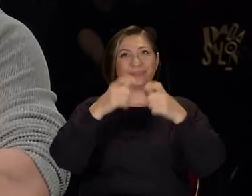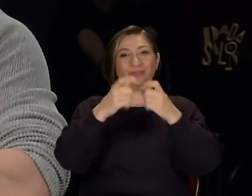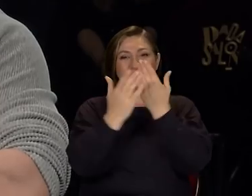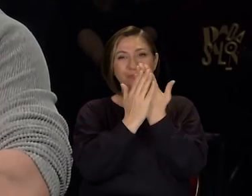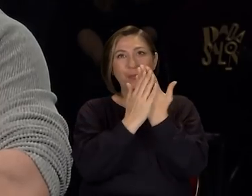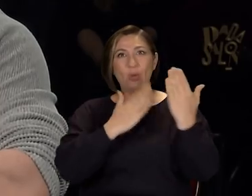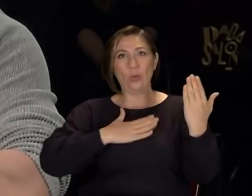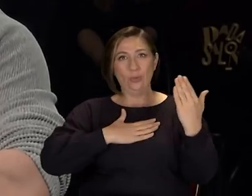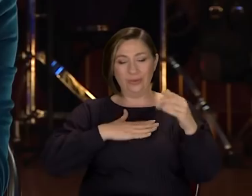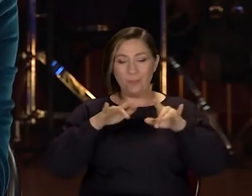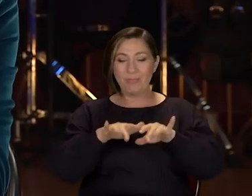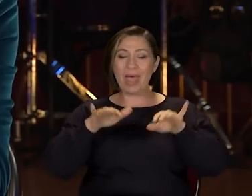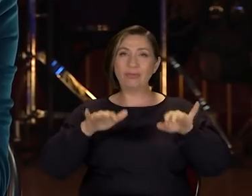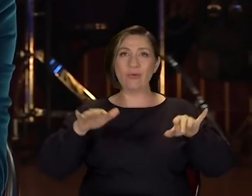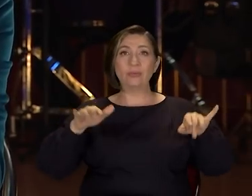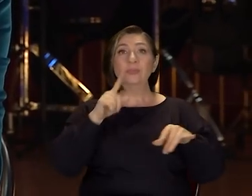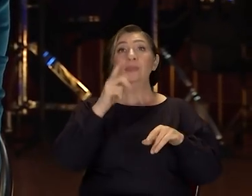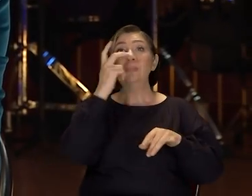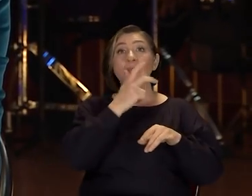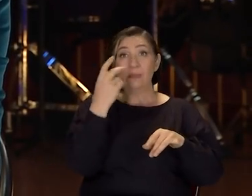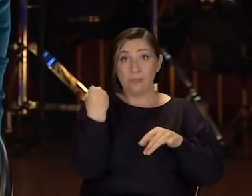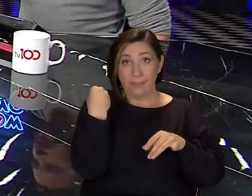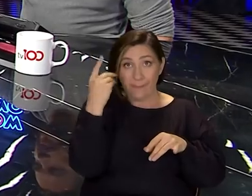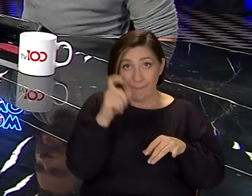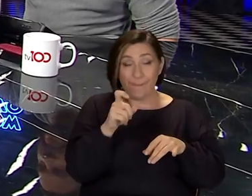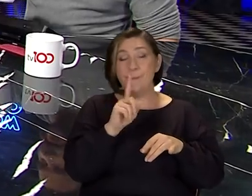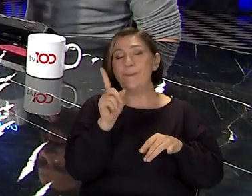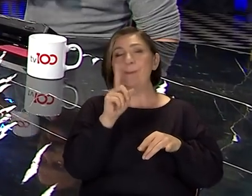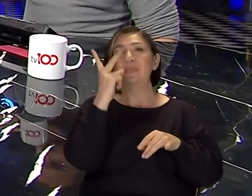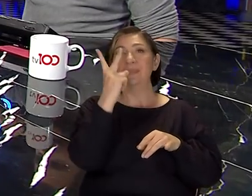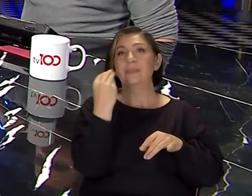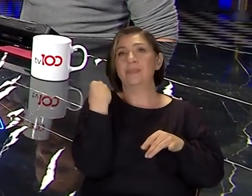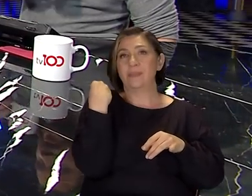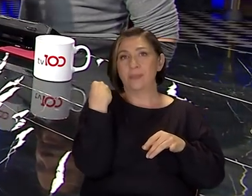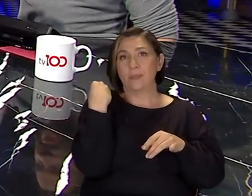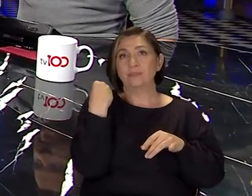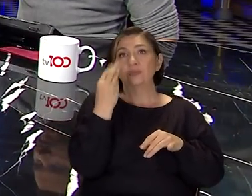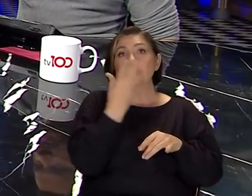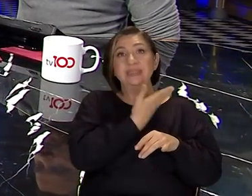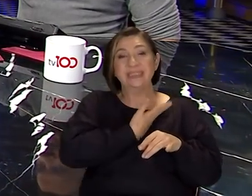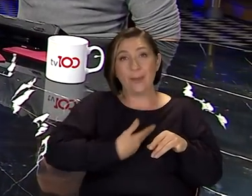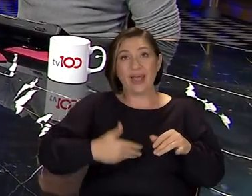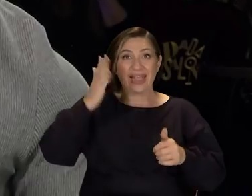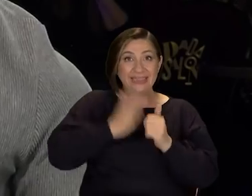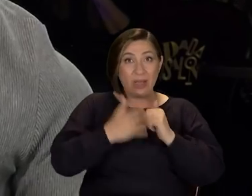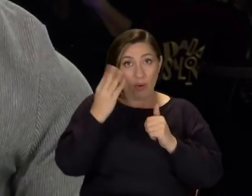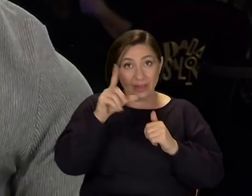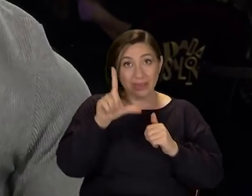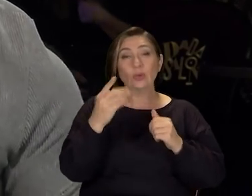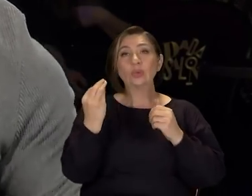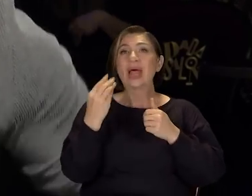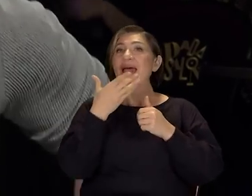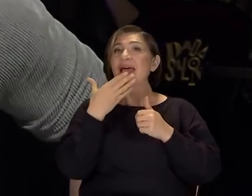oturdun evet. Güzel. Şimdi buradaki şarkıların hepsi yeni mi? Yok. 2 tanesi yeni. Çok sevmek yasaklanmalı yeni. Güzel